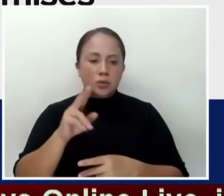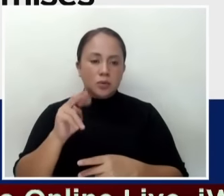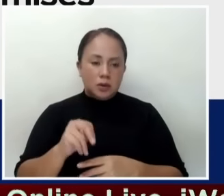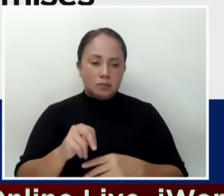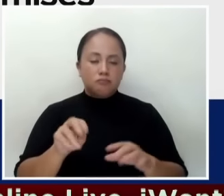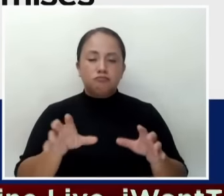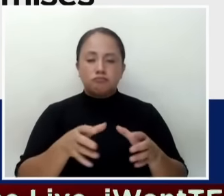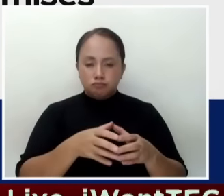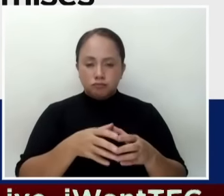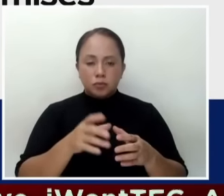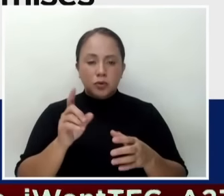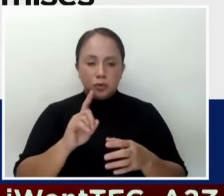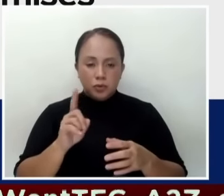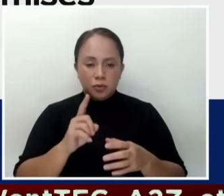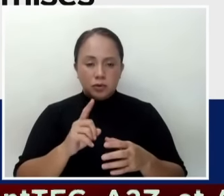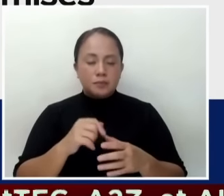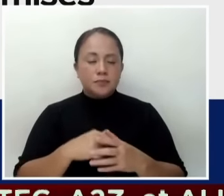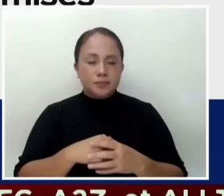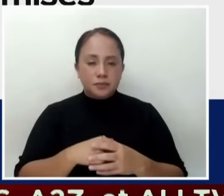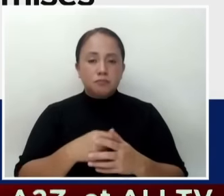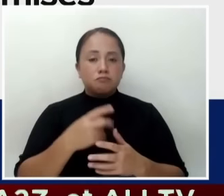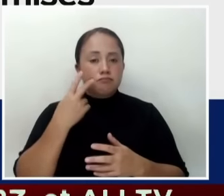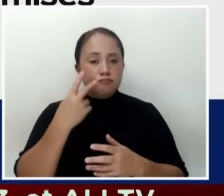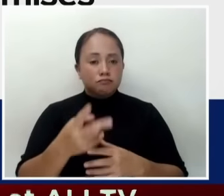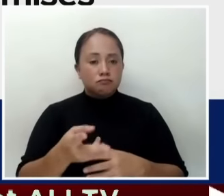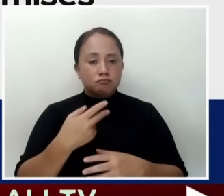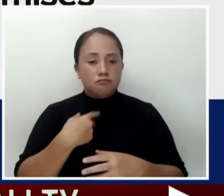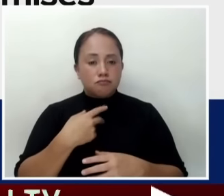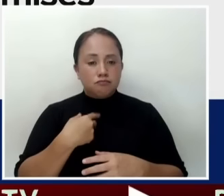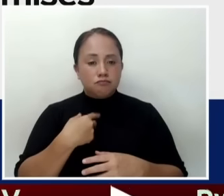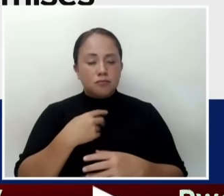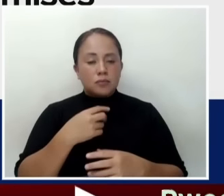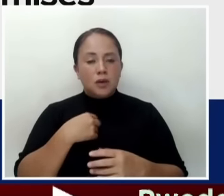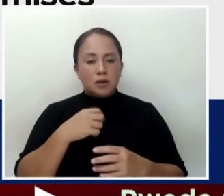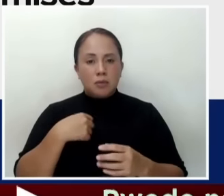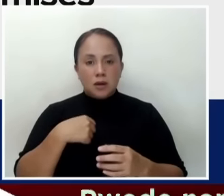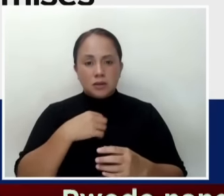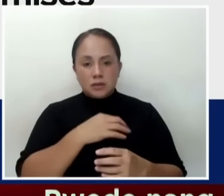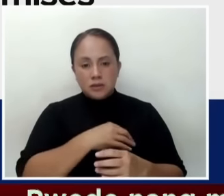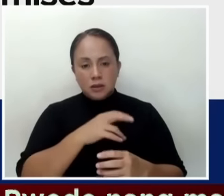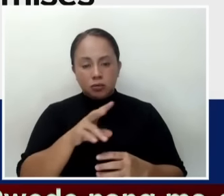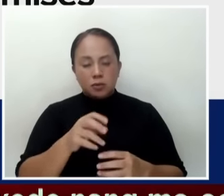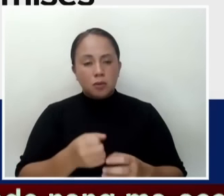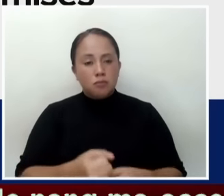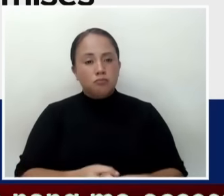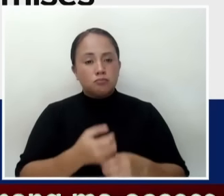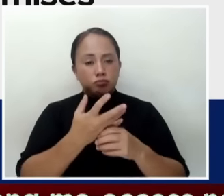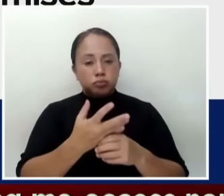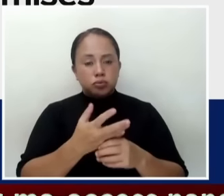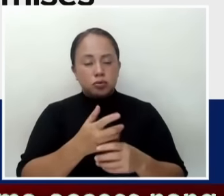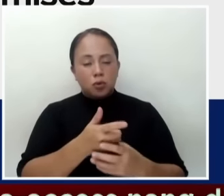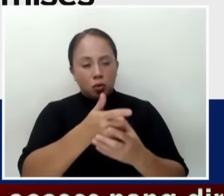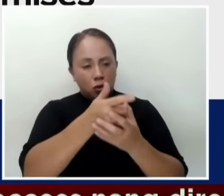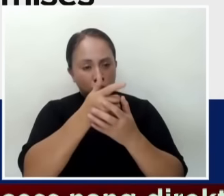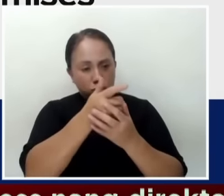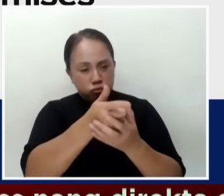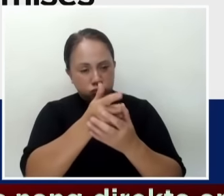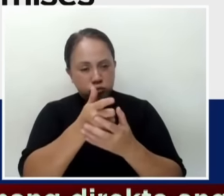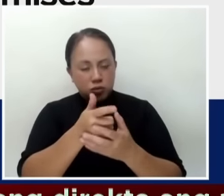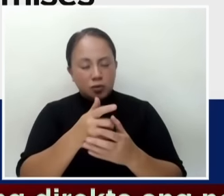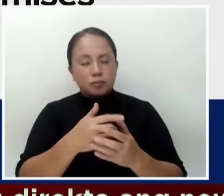in Lebanon o UNIFIL, nakita ng kanilang mga nakaposisyong tauhan na pinapuputukan ng tangke ng Israel ang watchtower